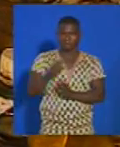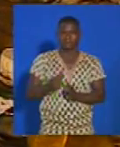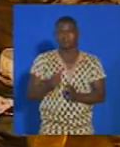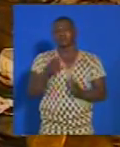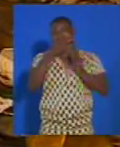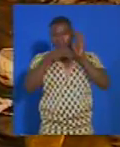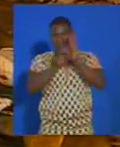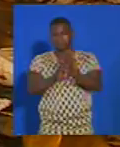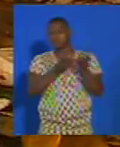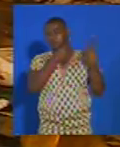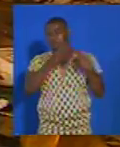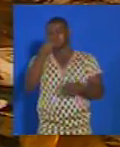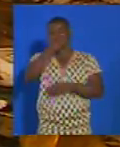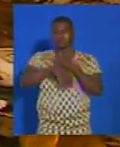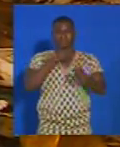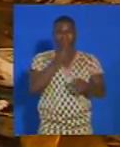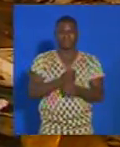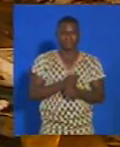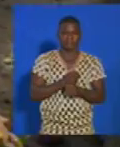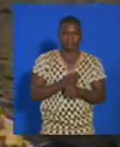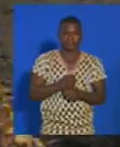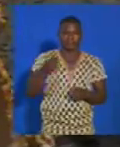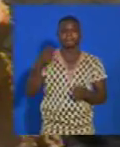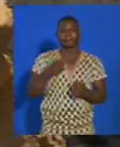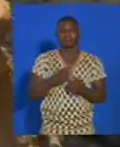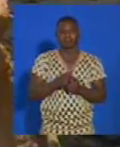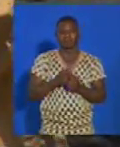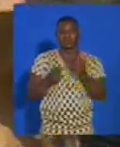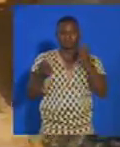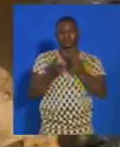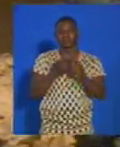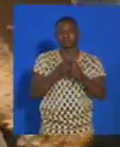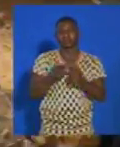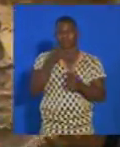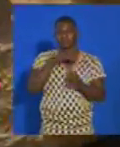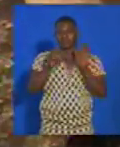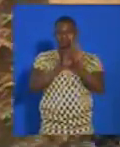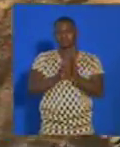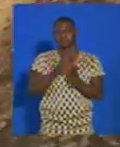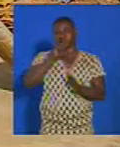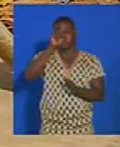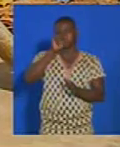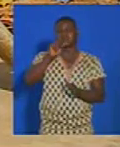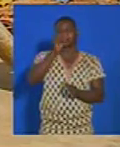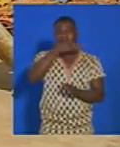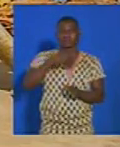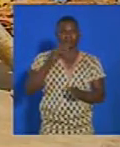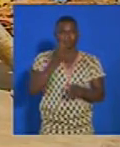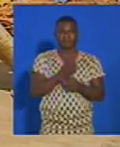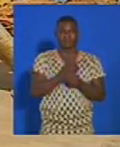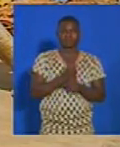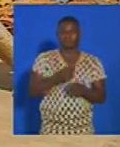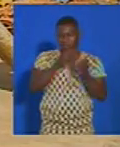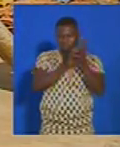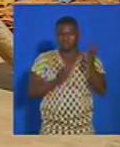depuis un an. Monde idéal, c'est le nom de sa deuxième exposition de 20 œuvres. À moins de deux mois de la fin des travaux,